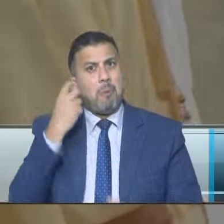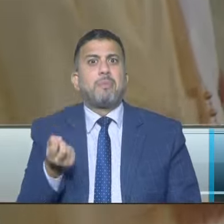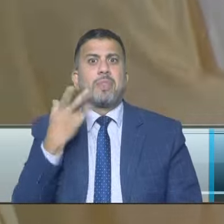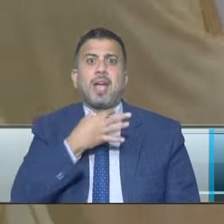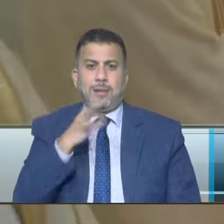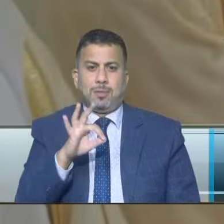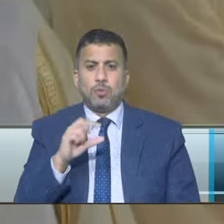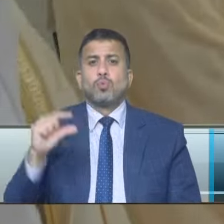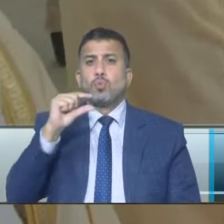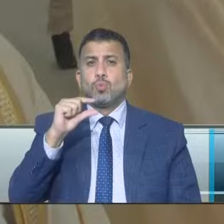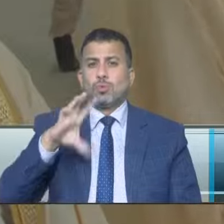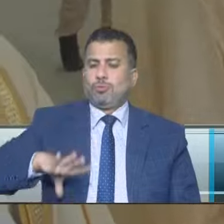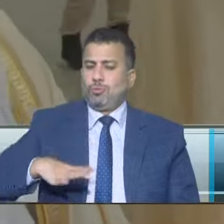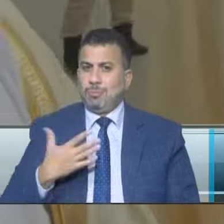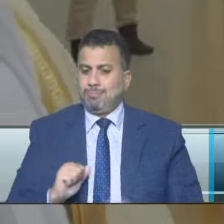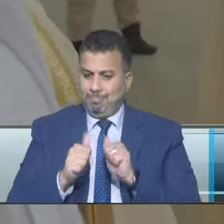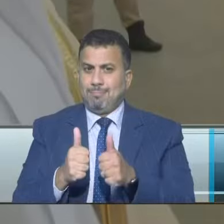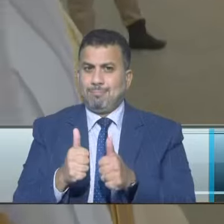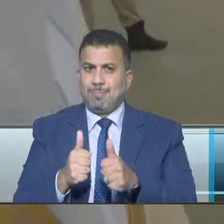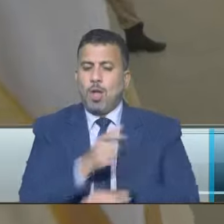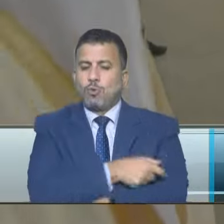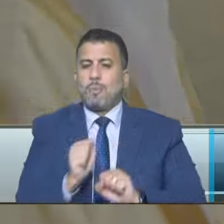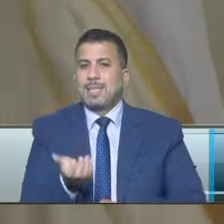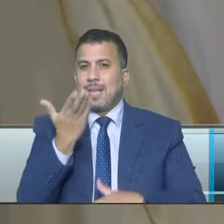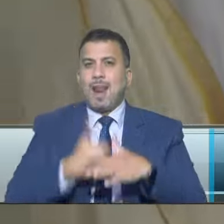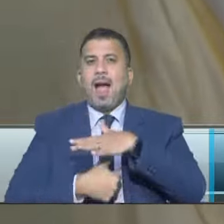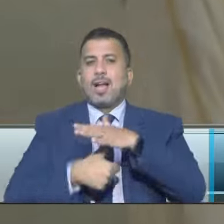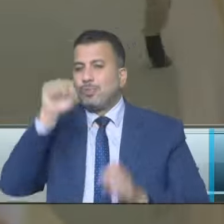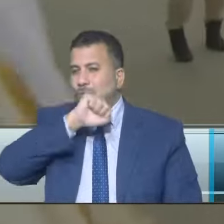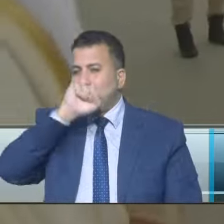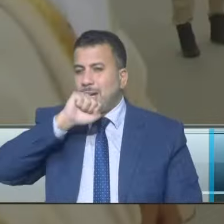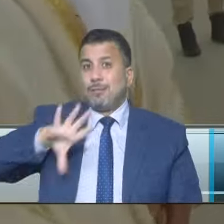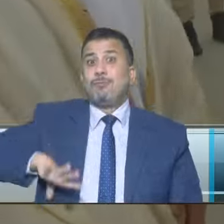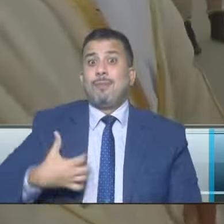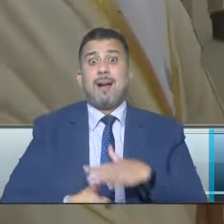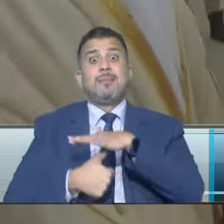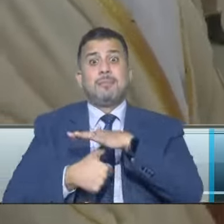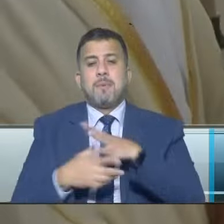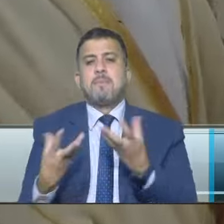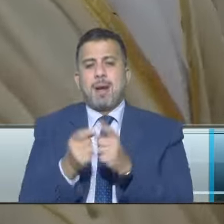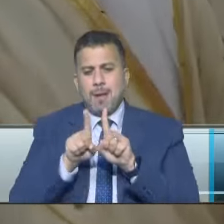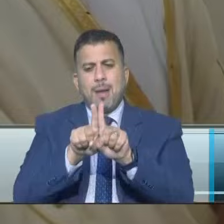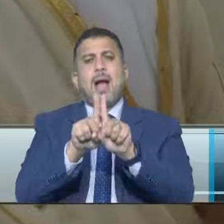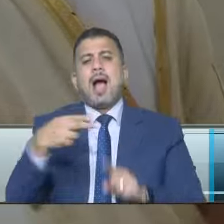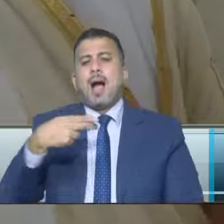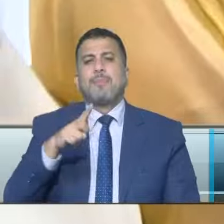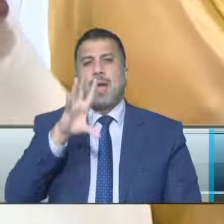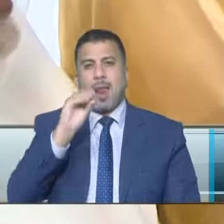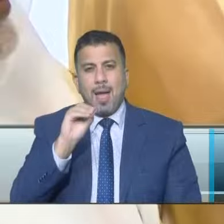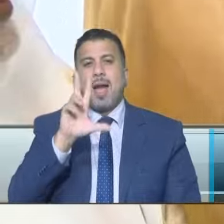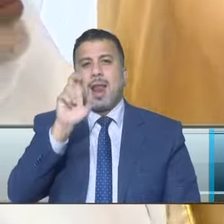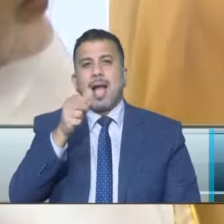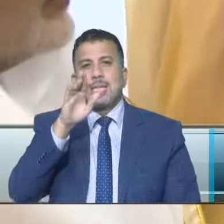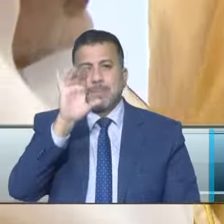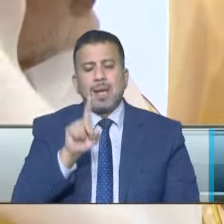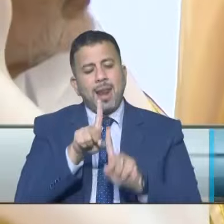السمو الشيخ الدكتور سلطان بن محمد القاسمي عضو المجلس الاعلى حاكم اماره الشارقه يرافقه سمو الشيخ عبد الله بن سالم بن سلطان